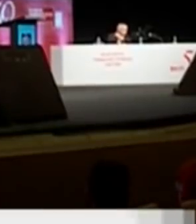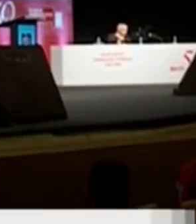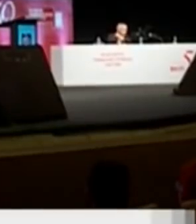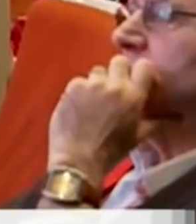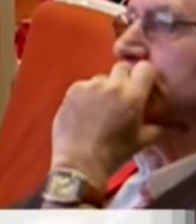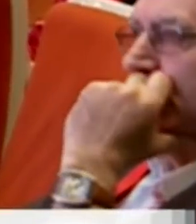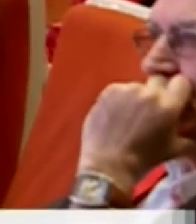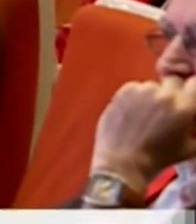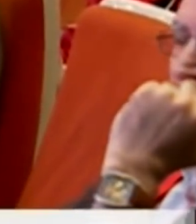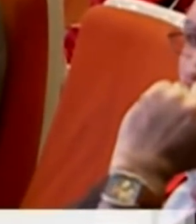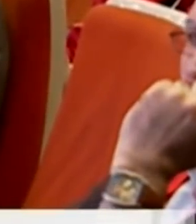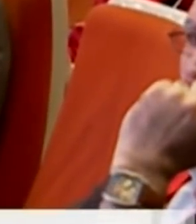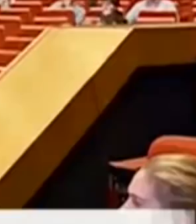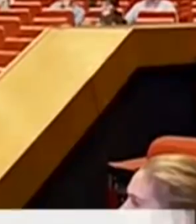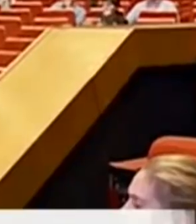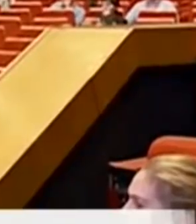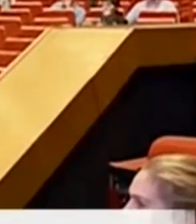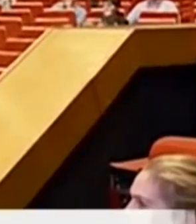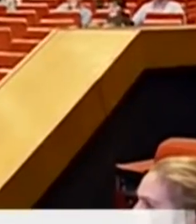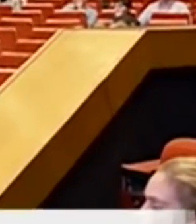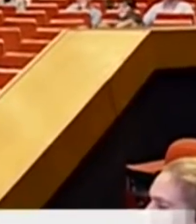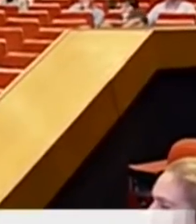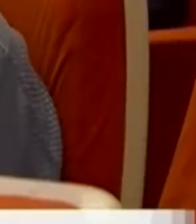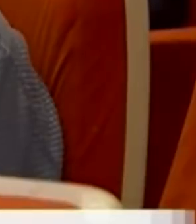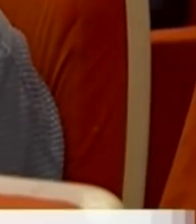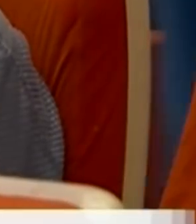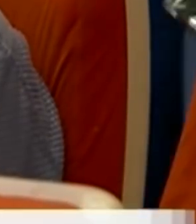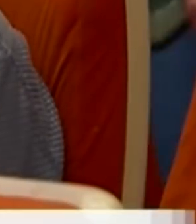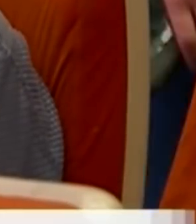Опонентите на Корнелия Нинова отпаднаха от ръководството на БСП.